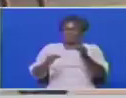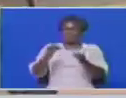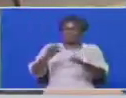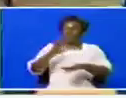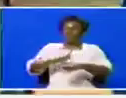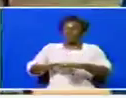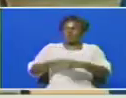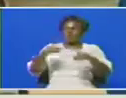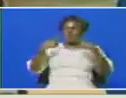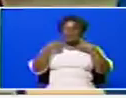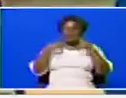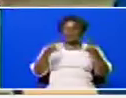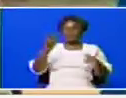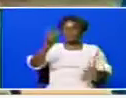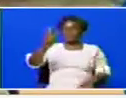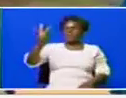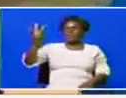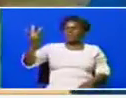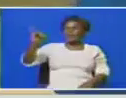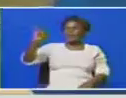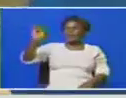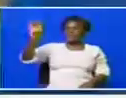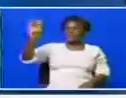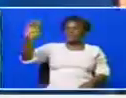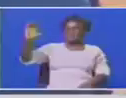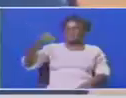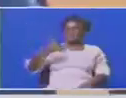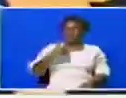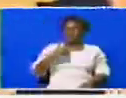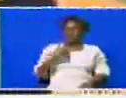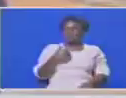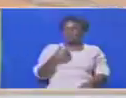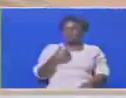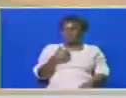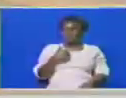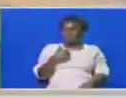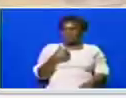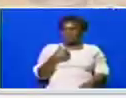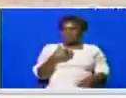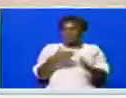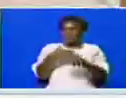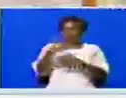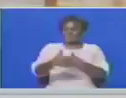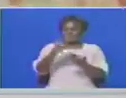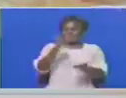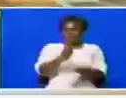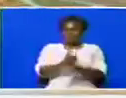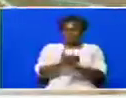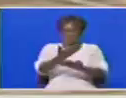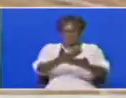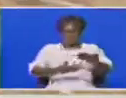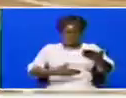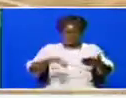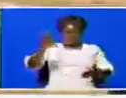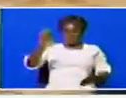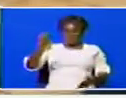katika tovuti ya IEBC. Alafu Zubeida, na faida mtazamaji ni kwamba baada ya kuthibitisha zile fomu